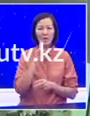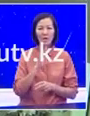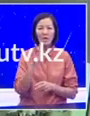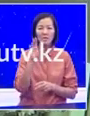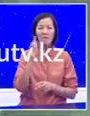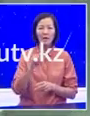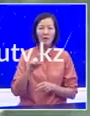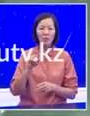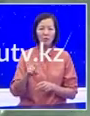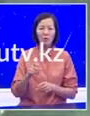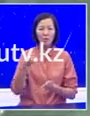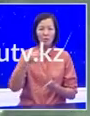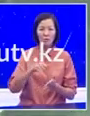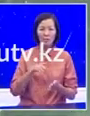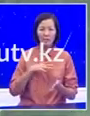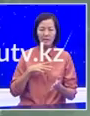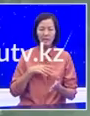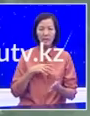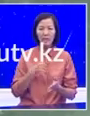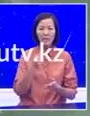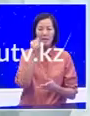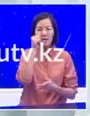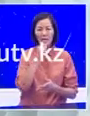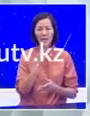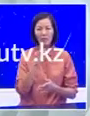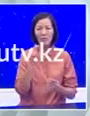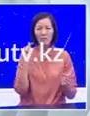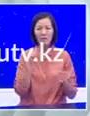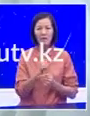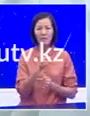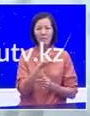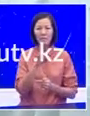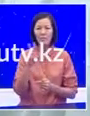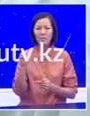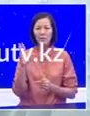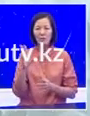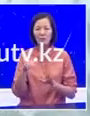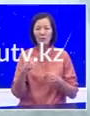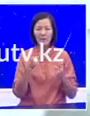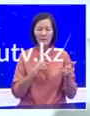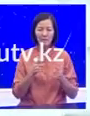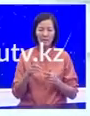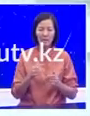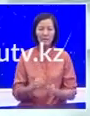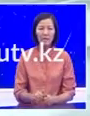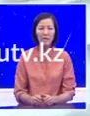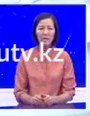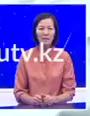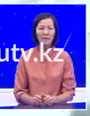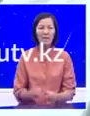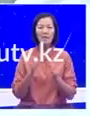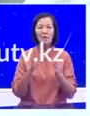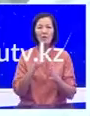құтыға құйыла бастады. Айына ковидке қарсы екпенің 1 миллион дозасын қолданысқа әзірлейді. Қауіпсіздік толықтай